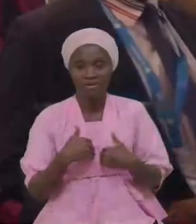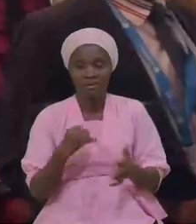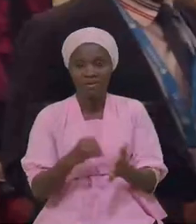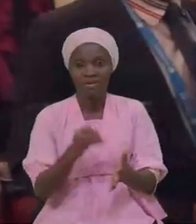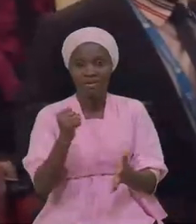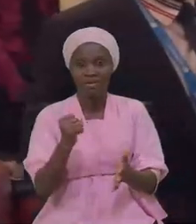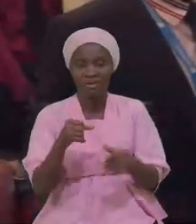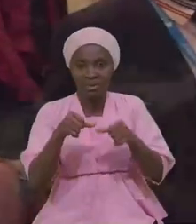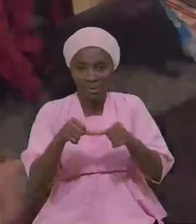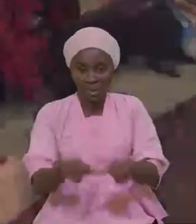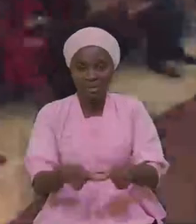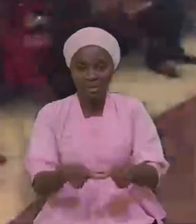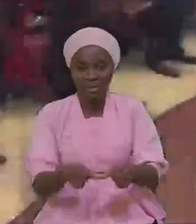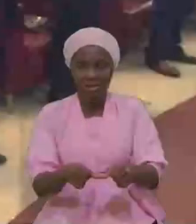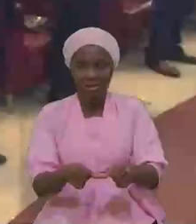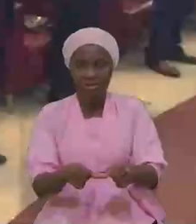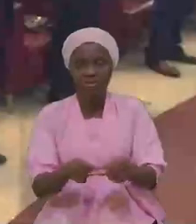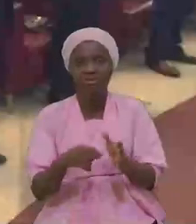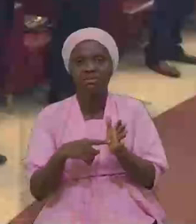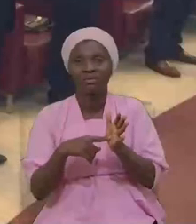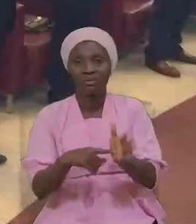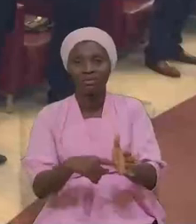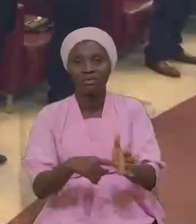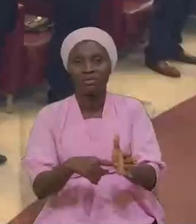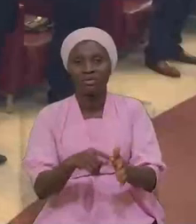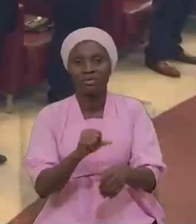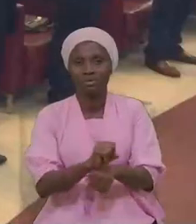sa démonstration permanente.